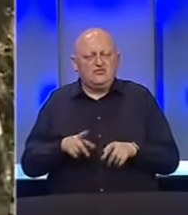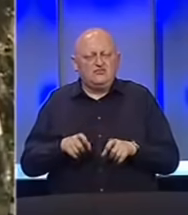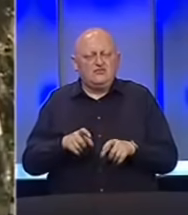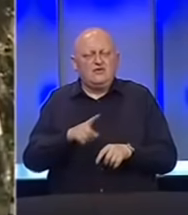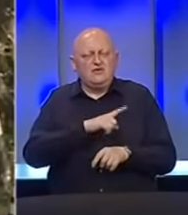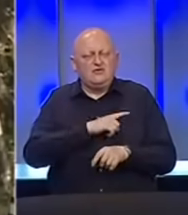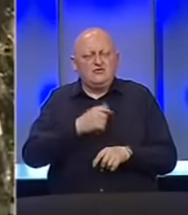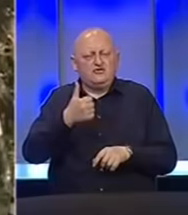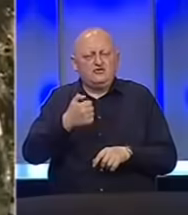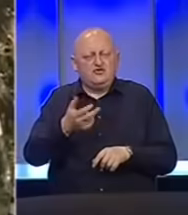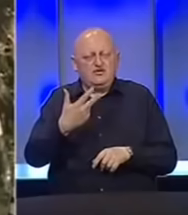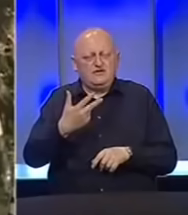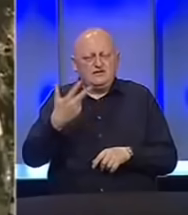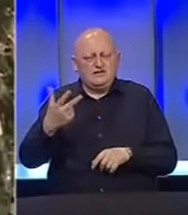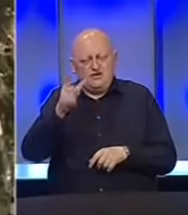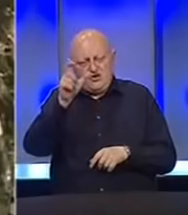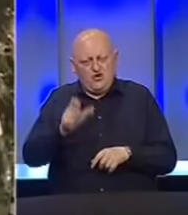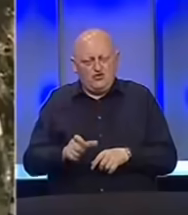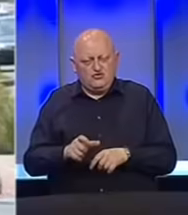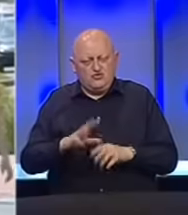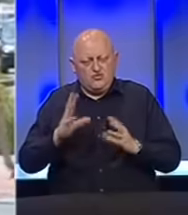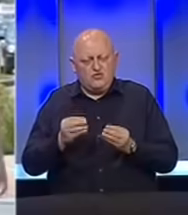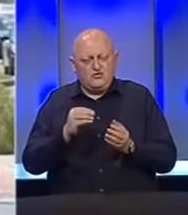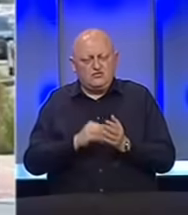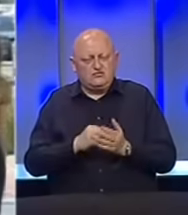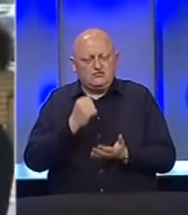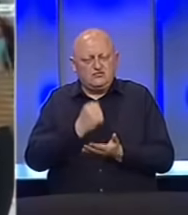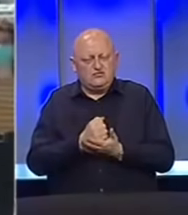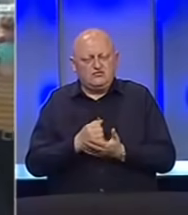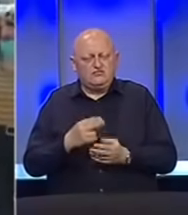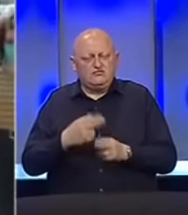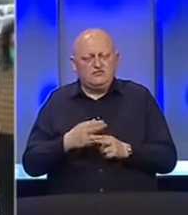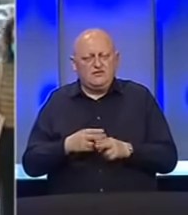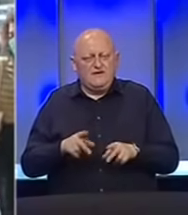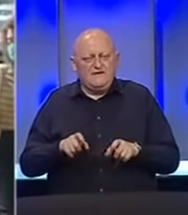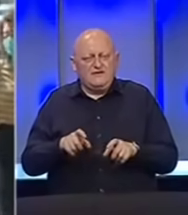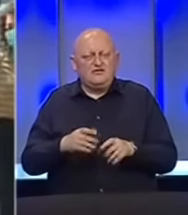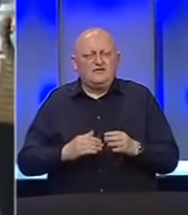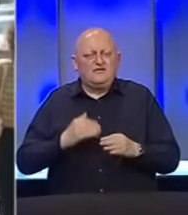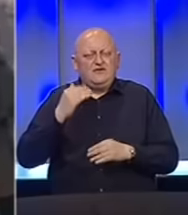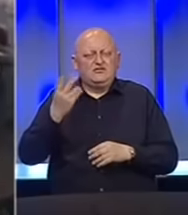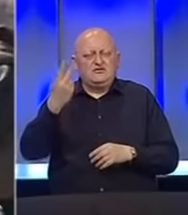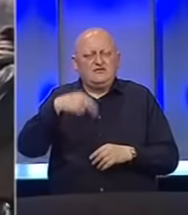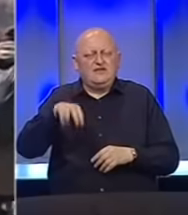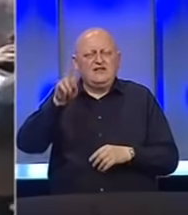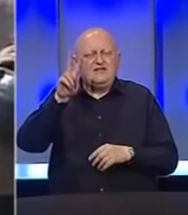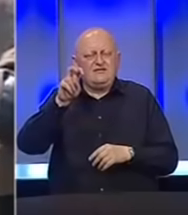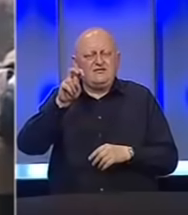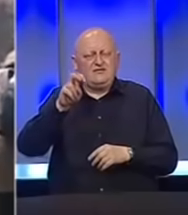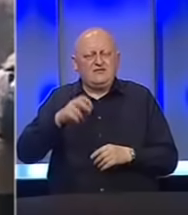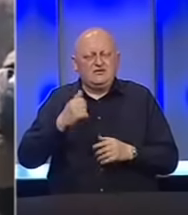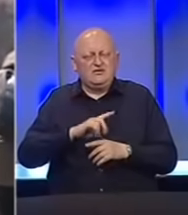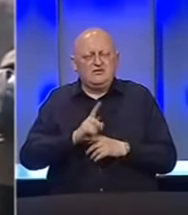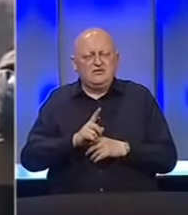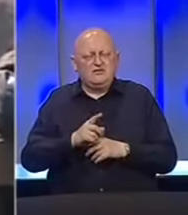COVID-19 preminule 133 osobe. Ukupan broj potvrđenih slučajeva zaraze koronavirusom veći je od 2200. Trenutno